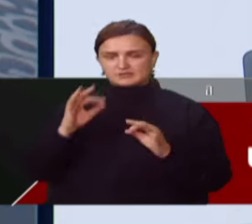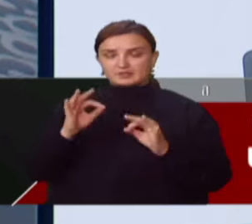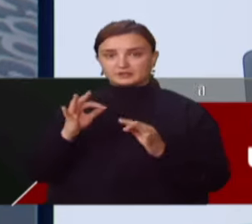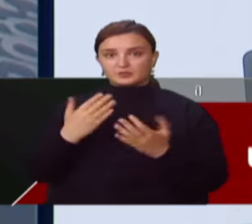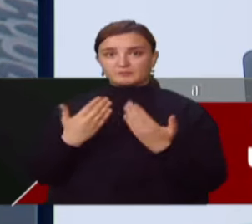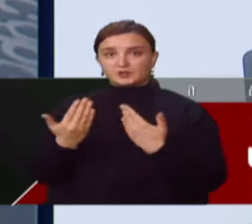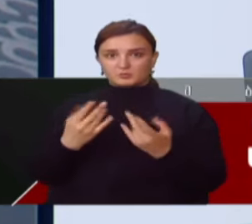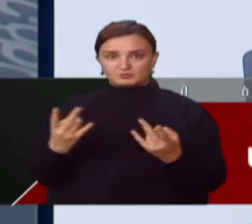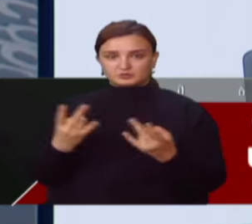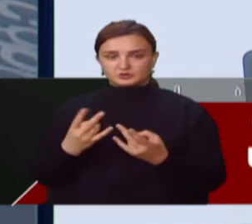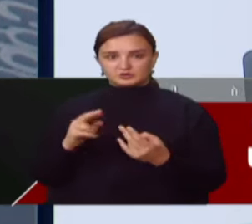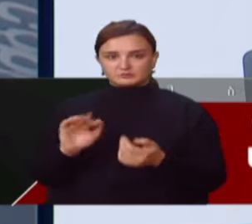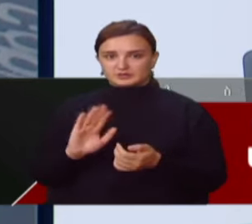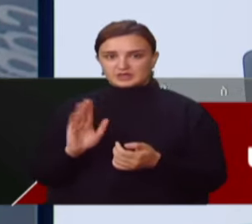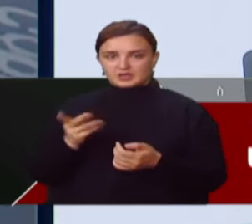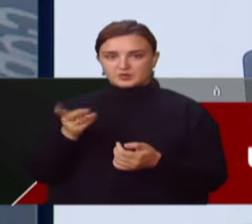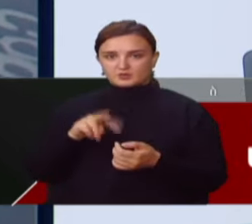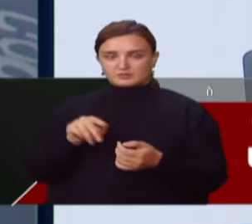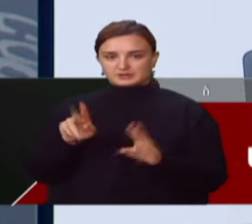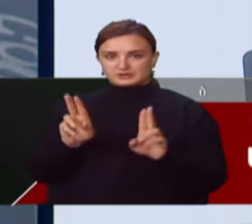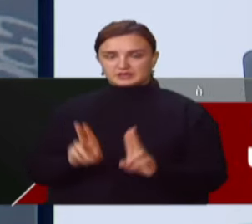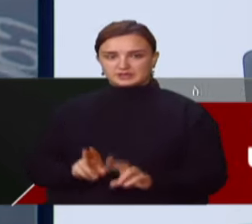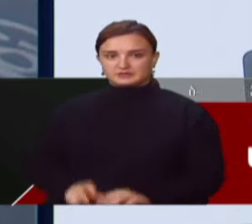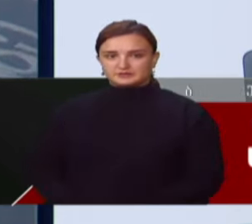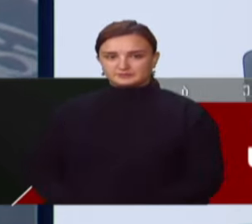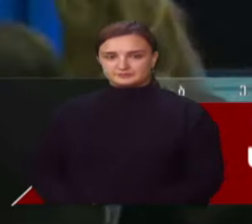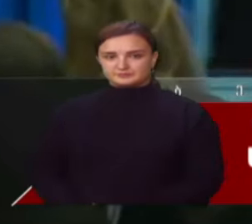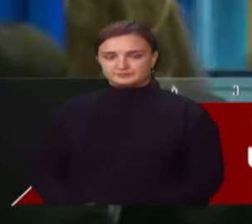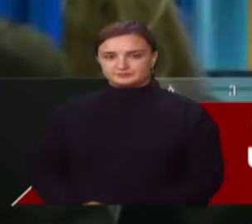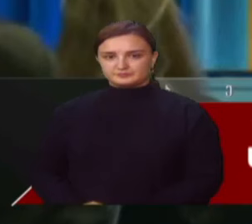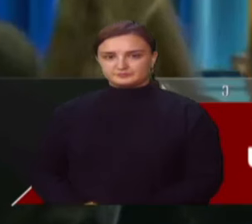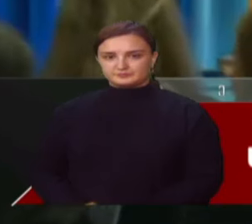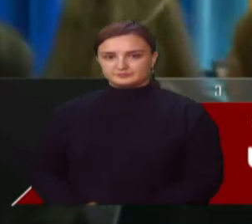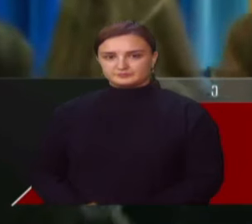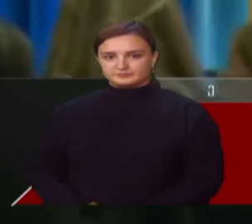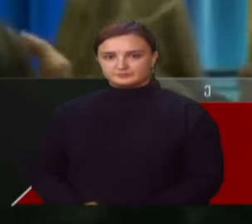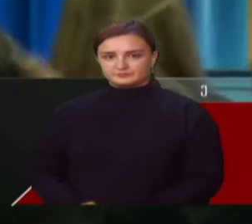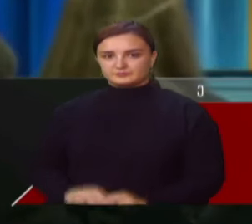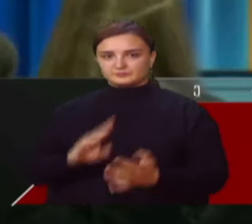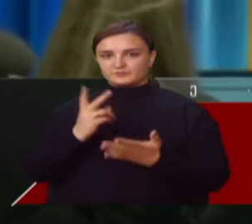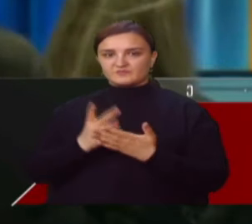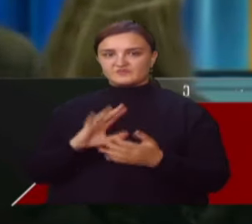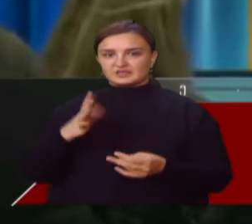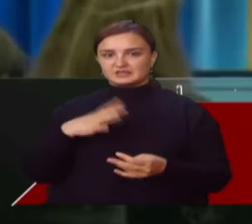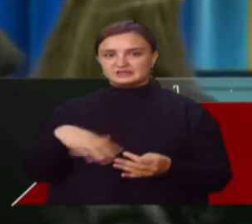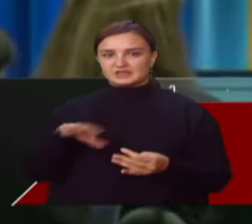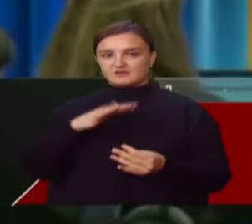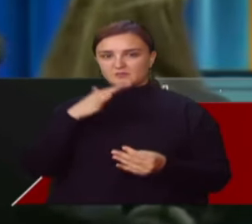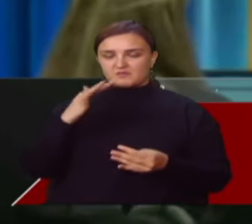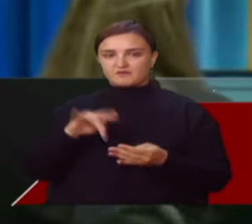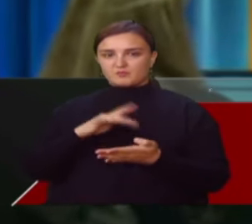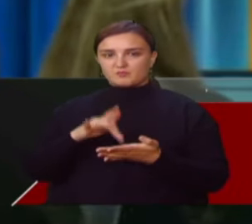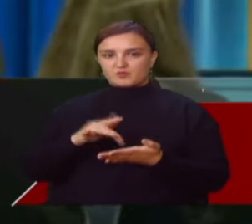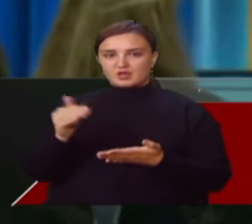მიდგომებს ითვალისწინებს და არა ორმაგ სტანდარტებს. მიუხედავად იმისა, რომ ცნობა საქართველოს ათობით